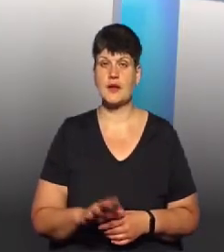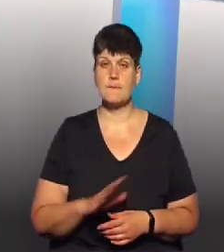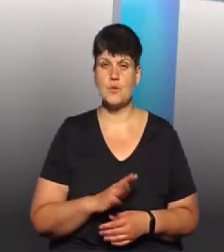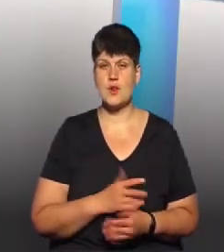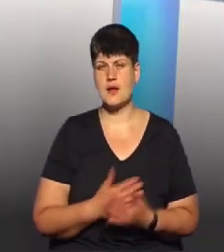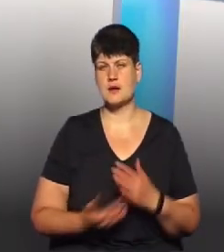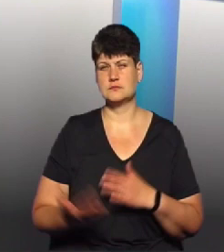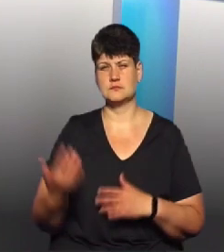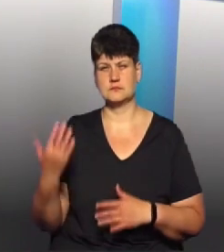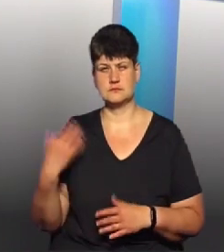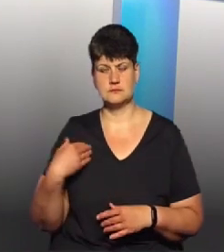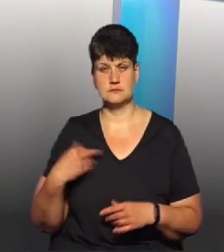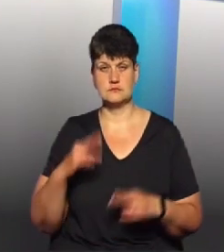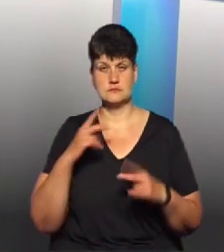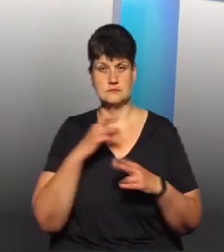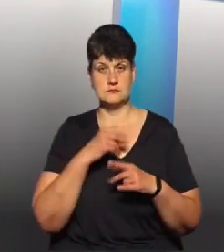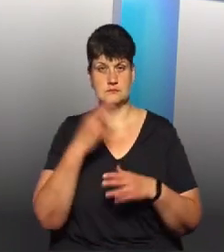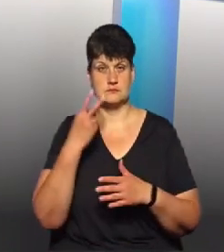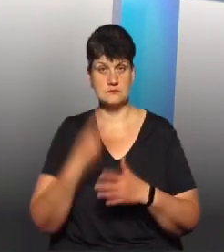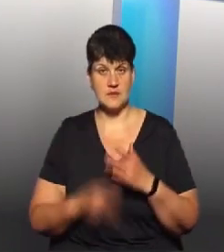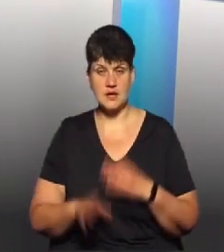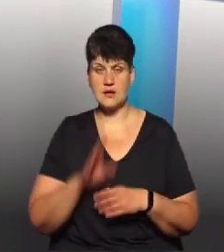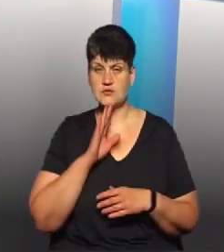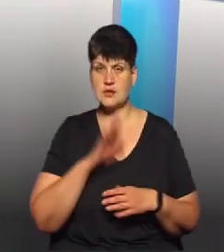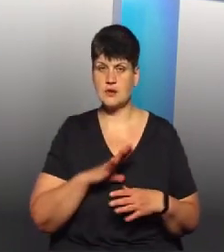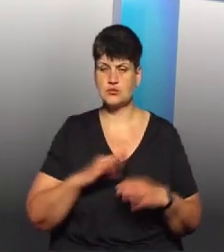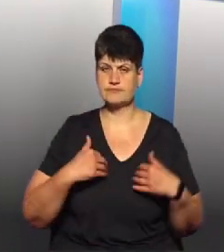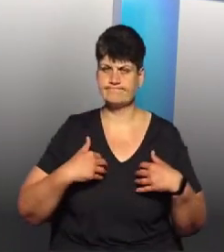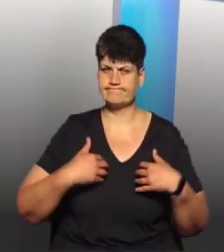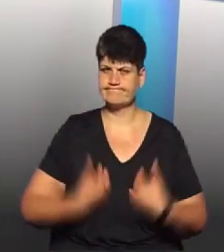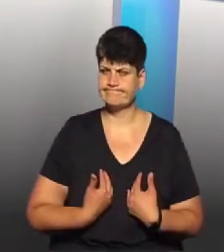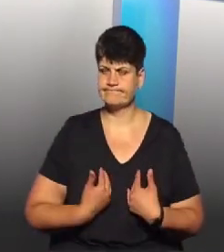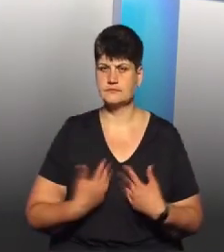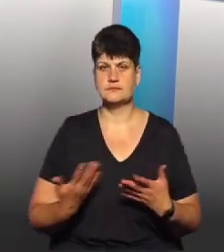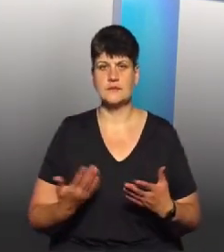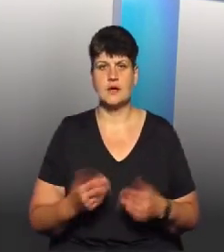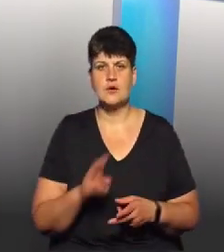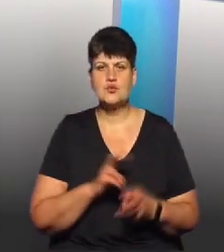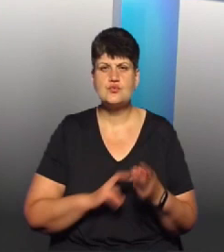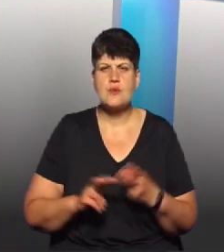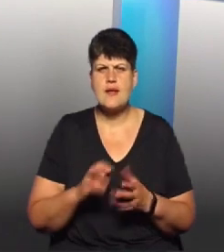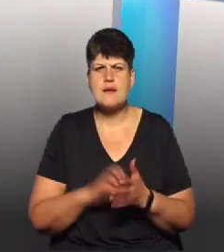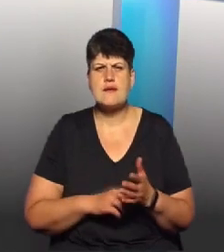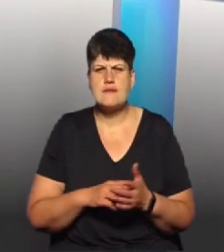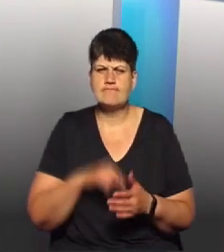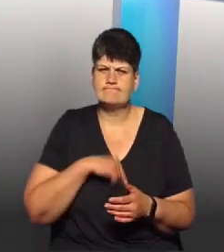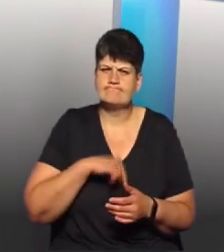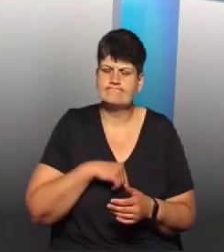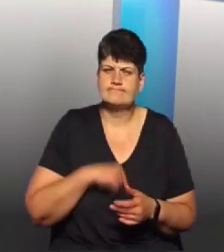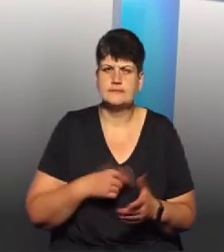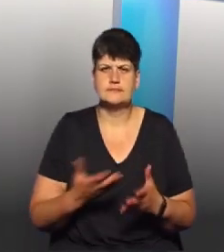кілька перед цим невдач, і дівчата трошки були пригнічені. кожна шукала причини і в собі, і